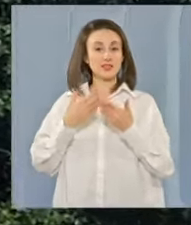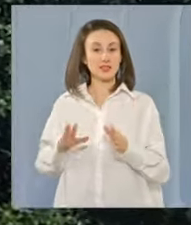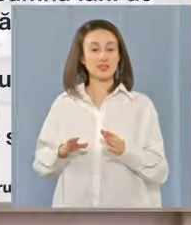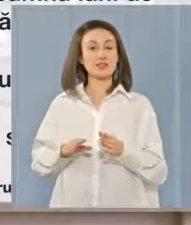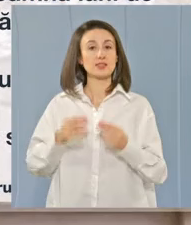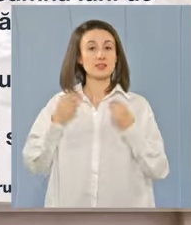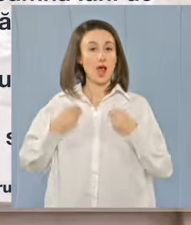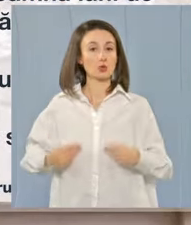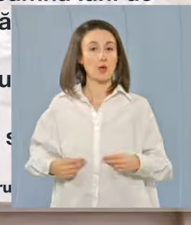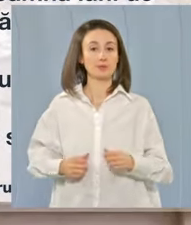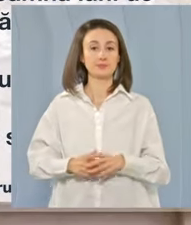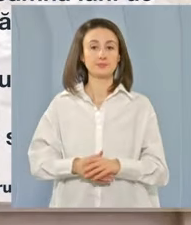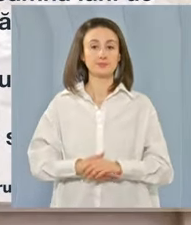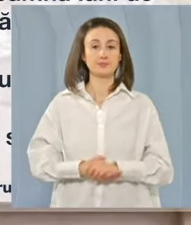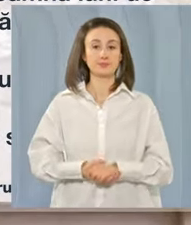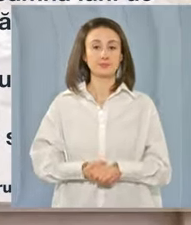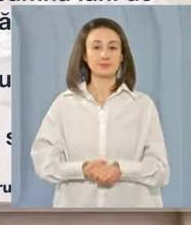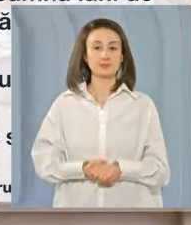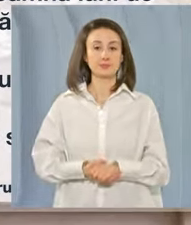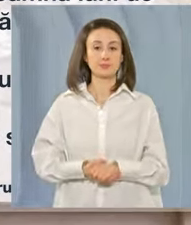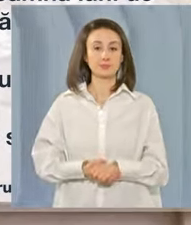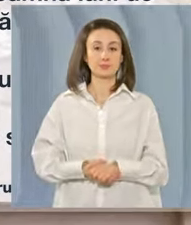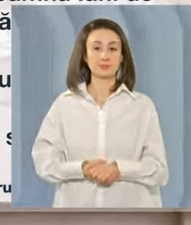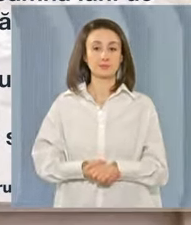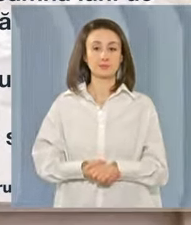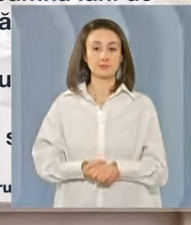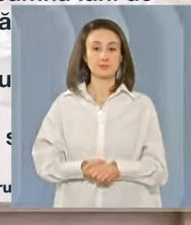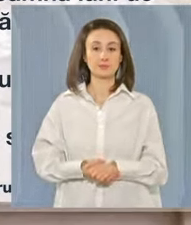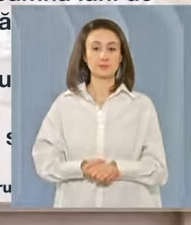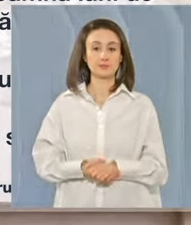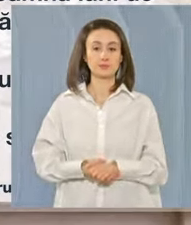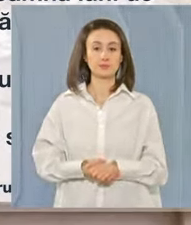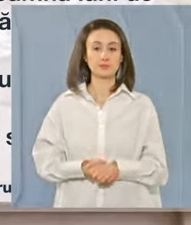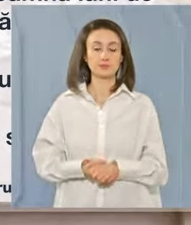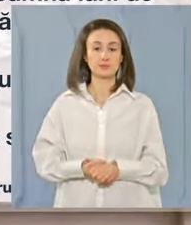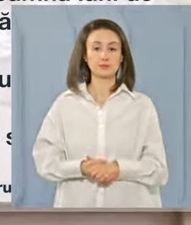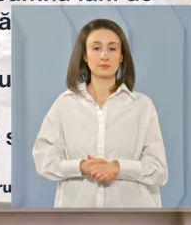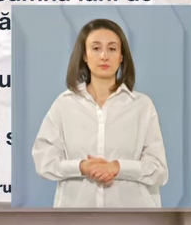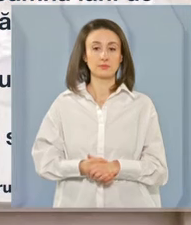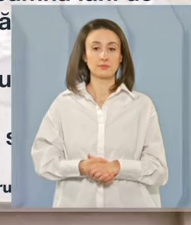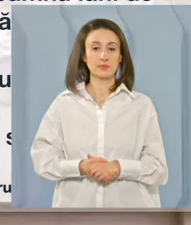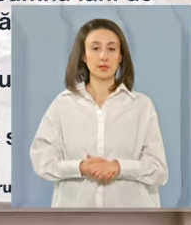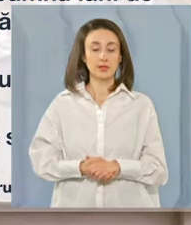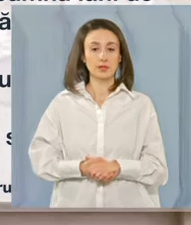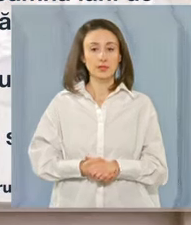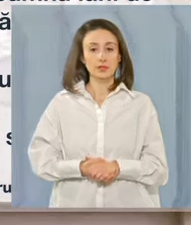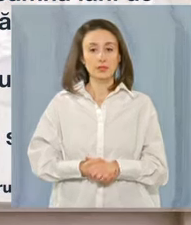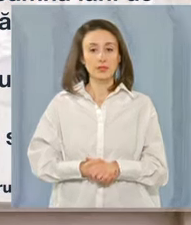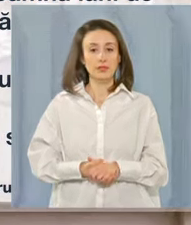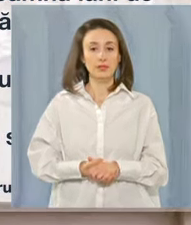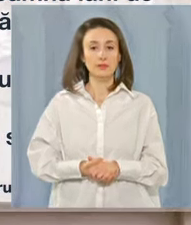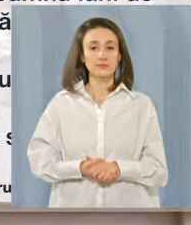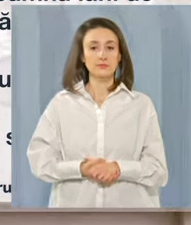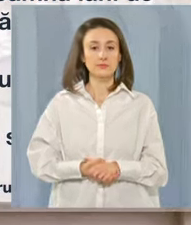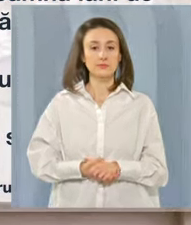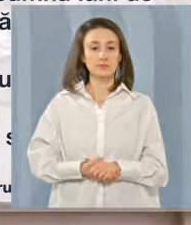către senatoare. Când eu, soțul, coechipierul și aliatul tău îți spun, ai grijă că trebuie să-ți păstrezi libertatea, fii atentă la cei care scântă în